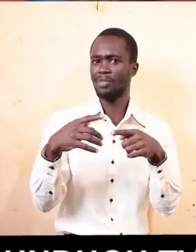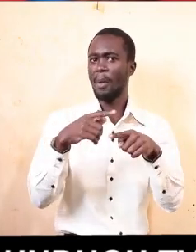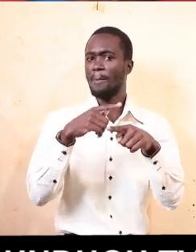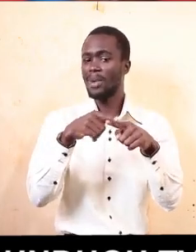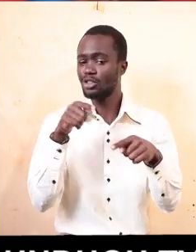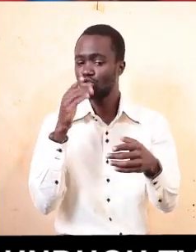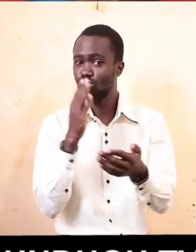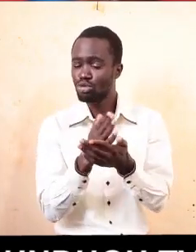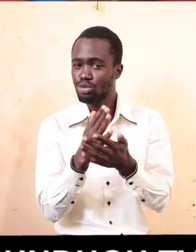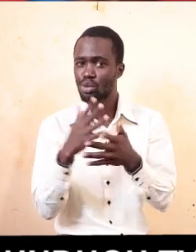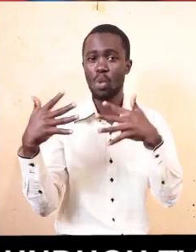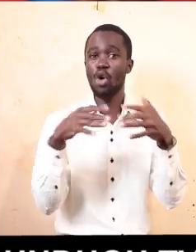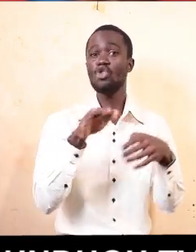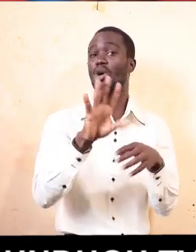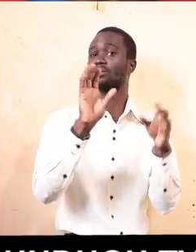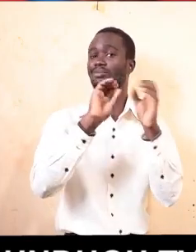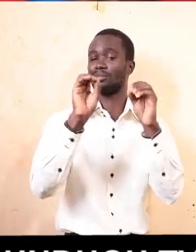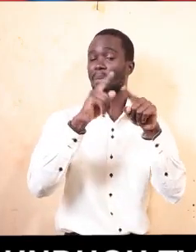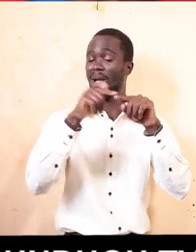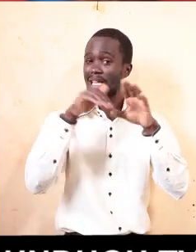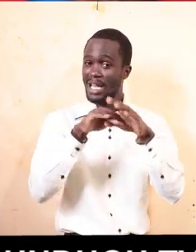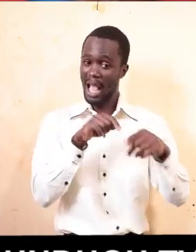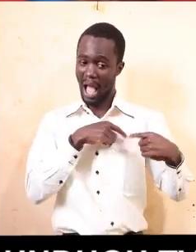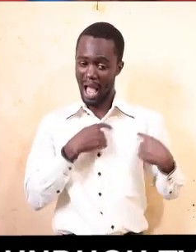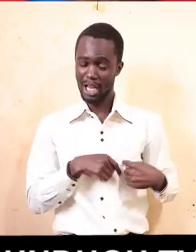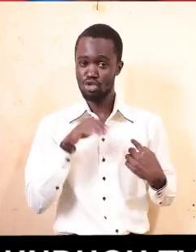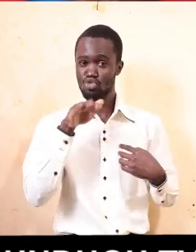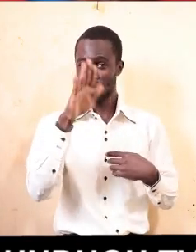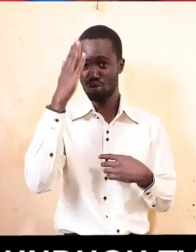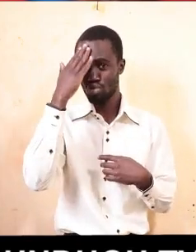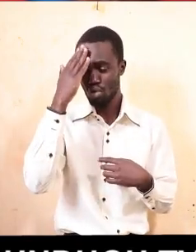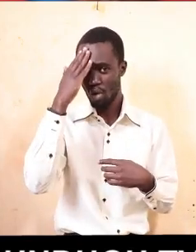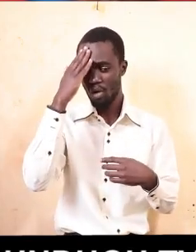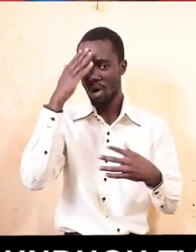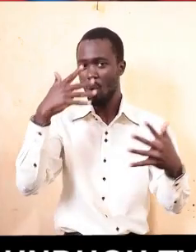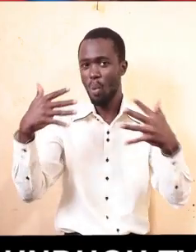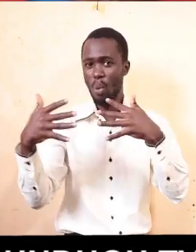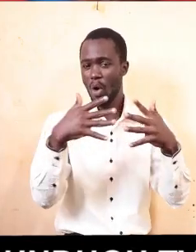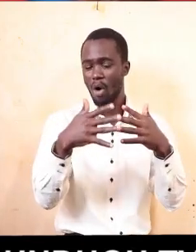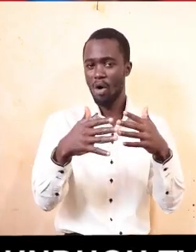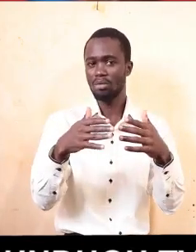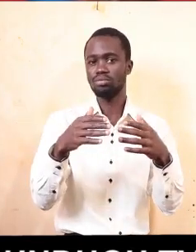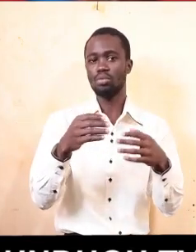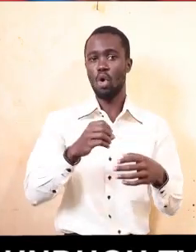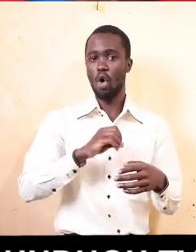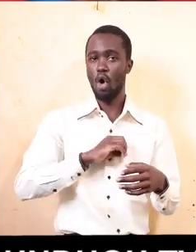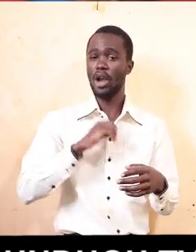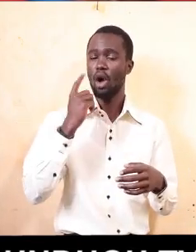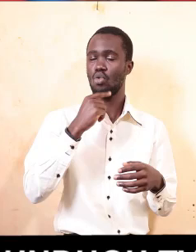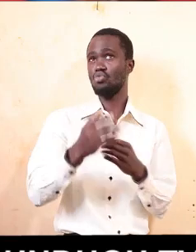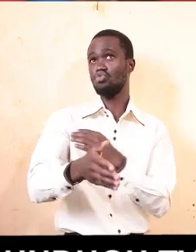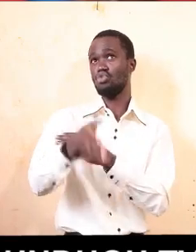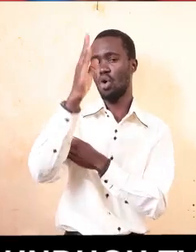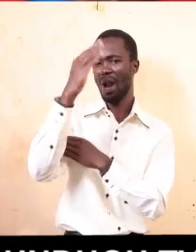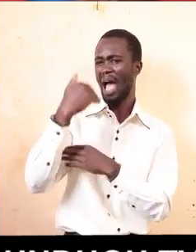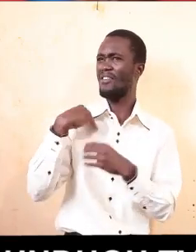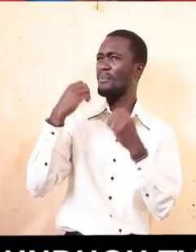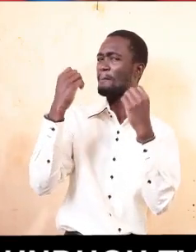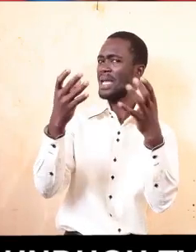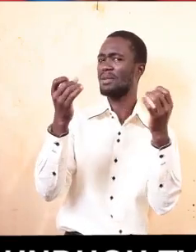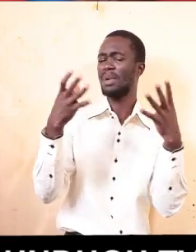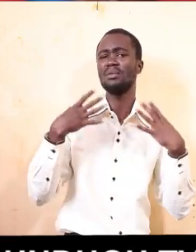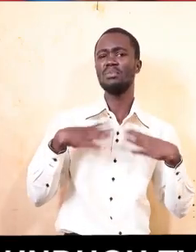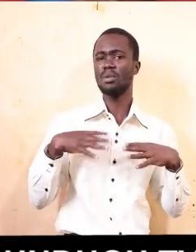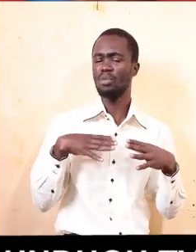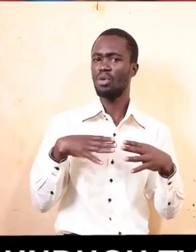yako. Ndani ya moyo wako unajua vita ni ya Mungu. Kuna watu wengi wanapigwa vita